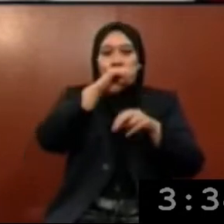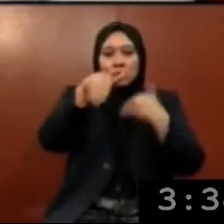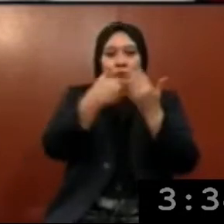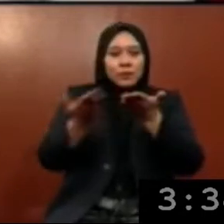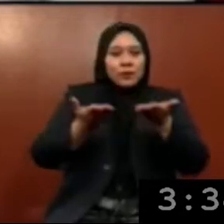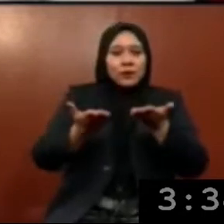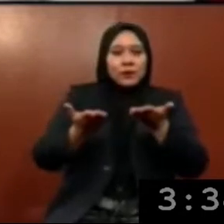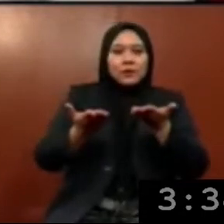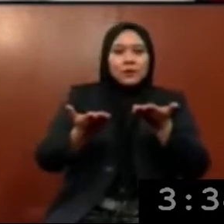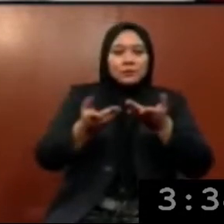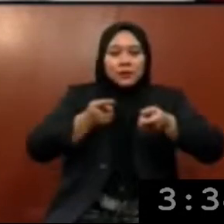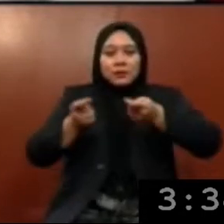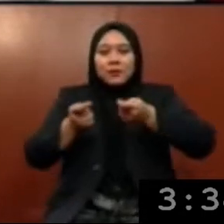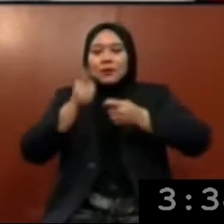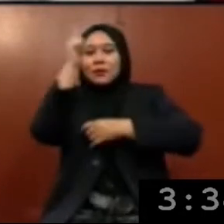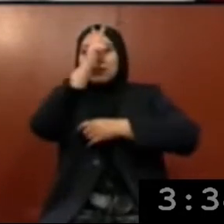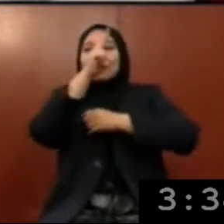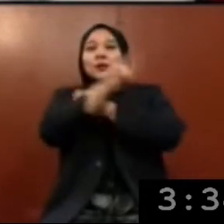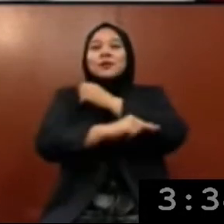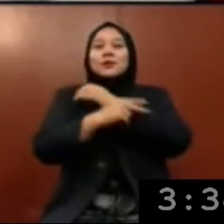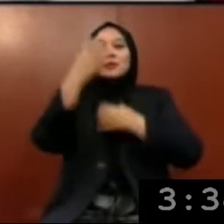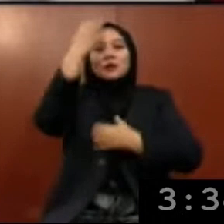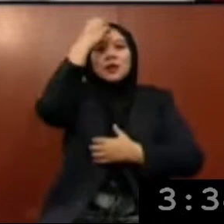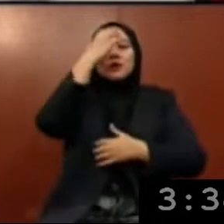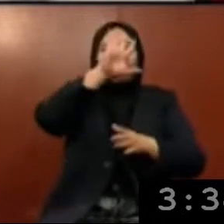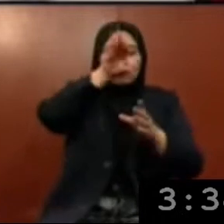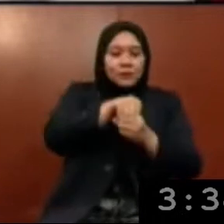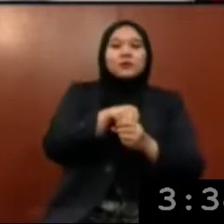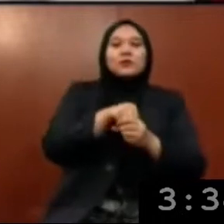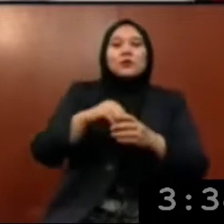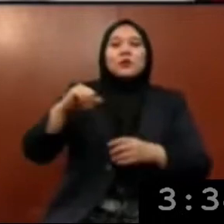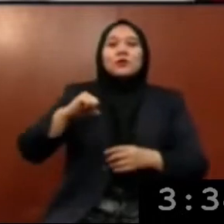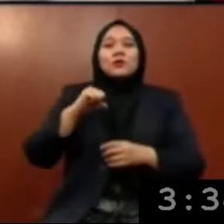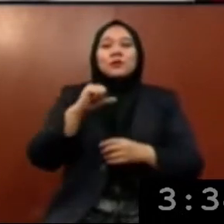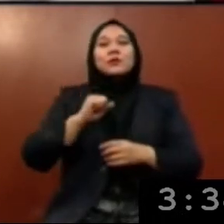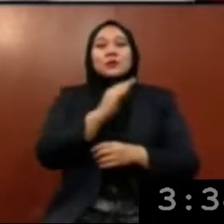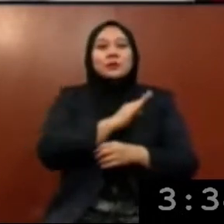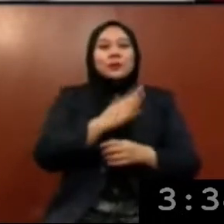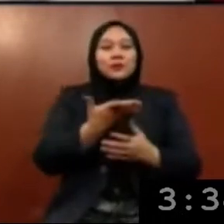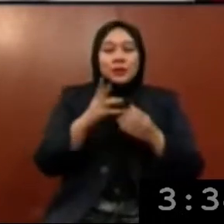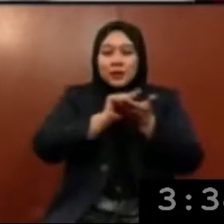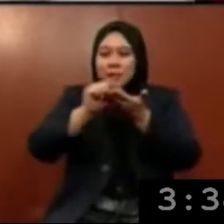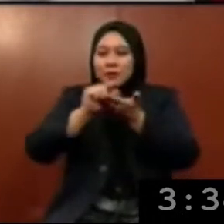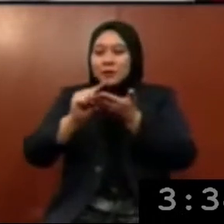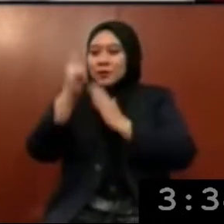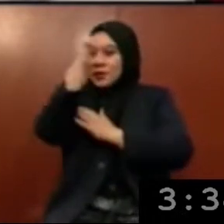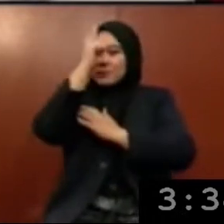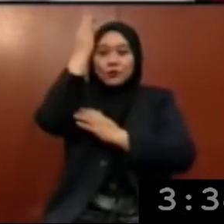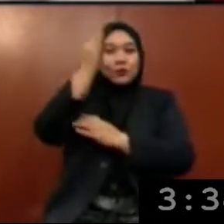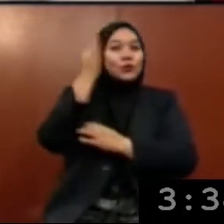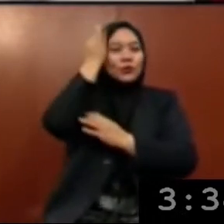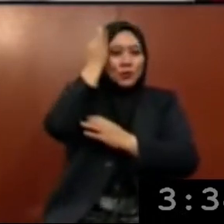bawah pentadbiran kerajaan Negeri Selangor termasuk anggota perkhidmatan kerajaan negeri yang digaji oleh kerajaan